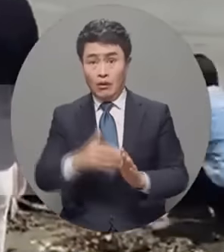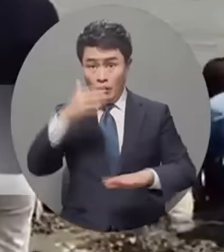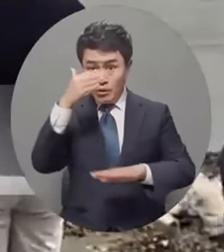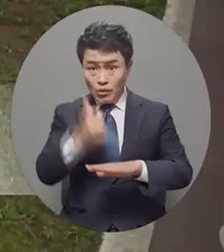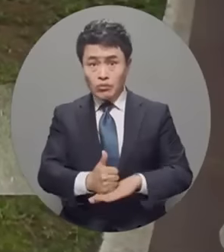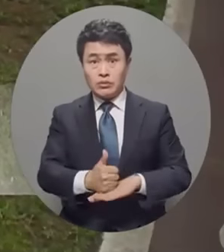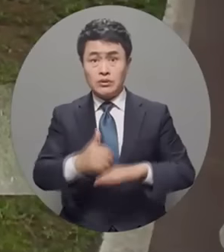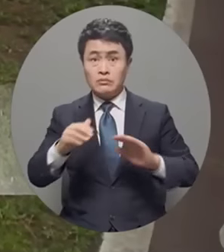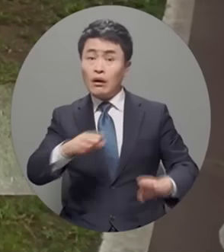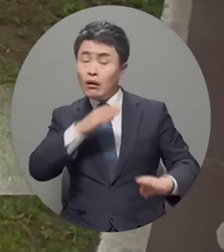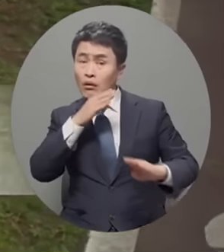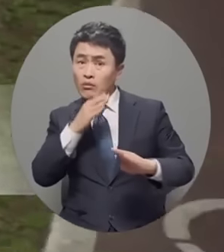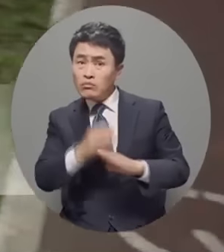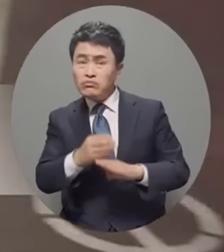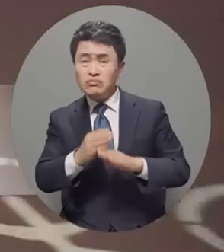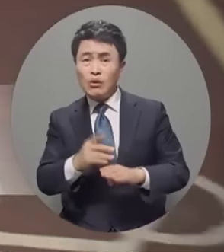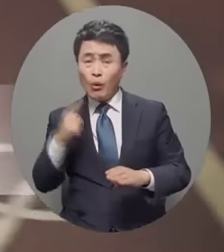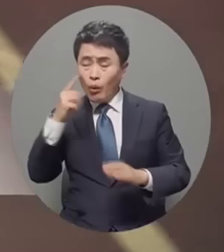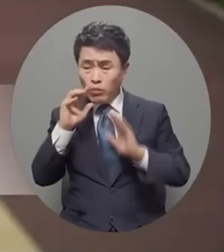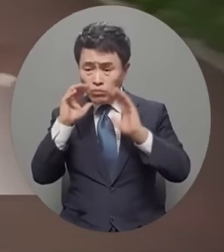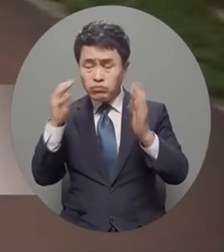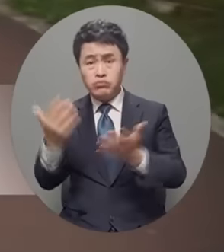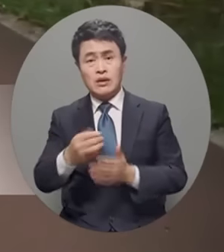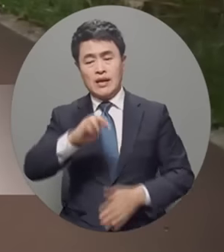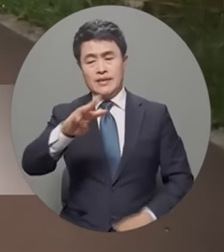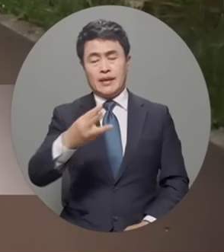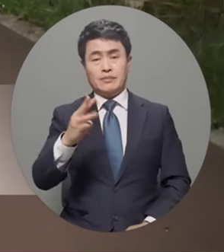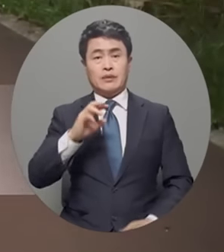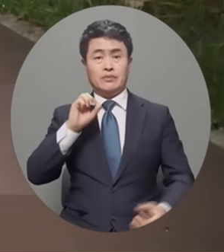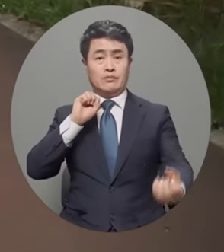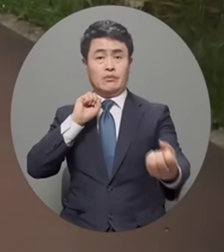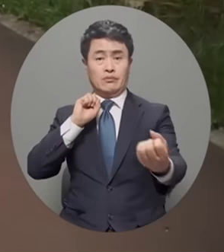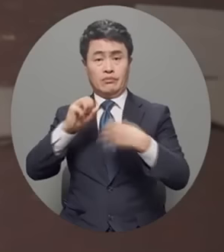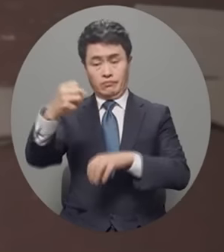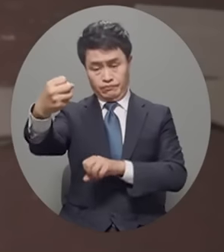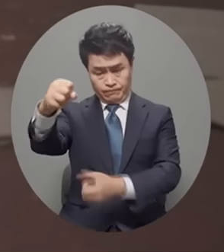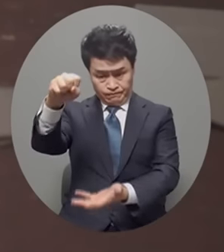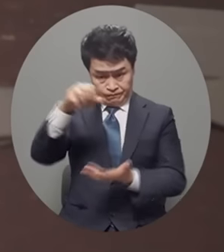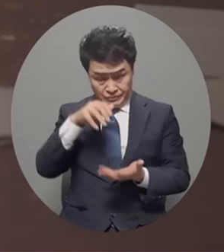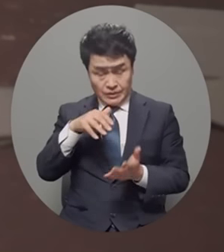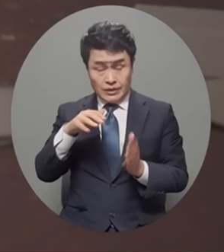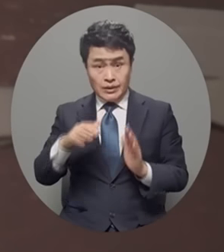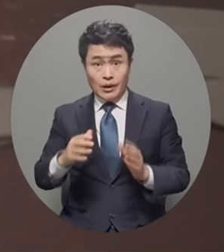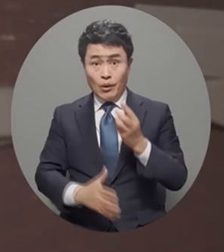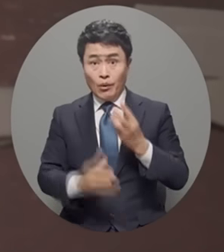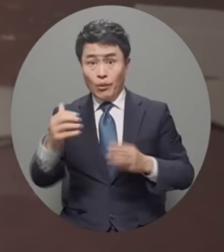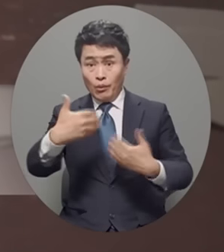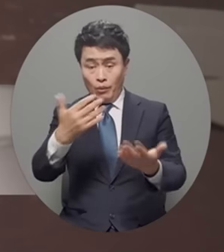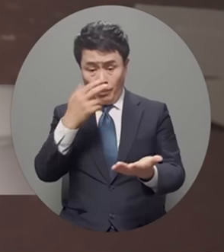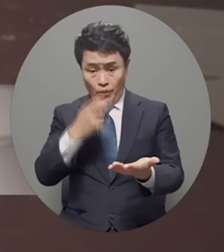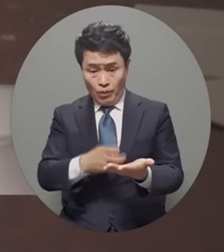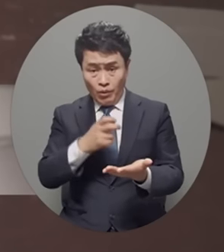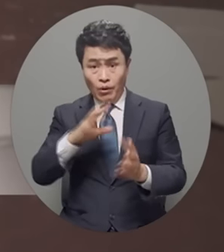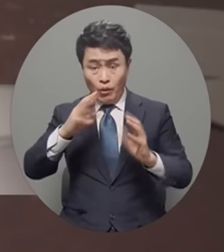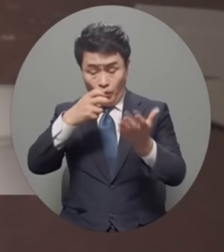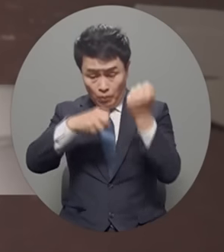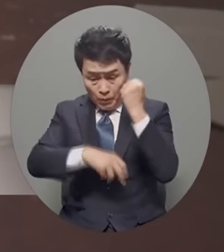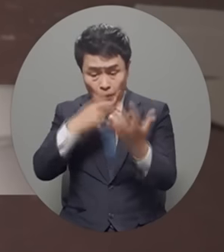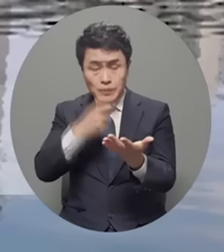이번에도 북한은 오물풍선 330여 개로 응답했습니다. 통일부는 헌법재판소 결정을